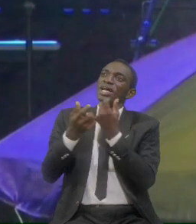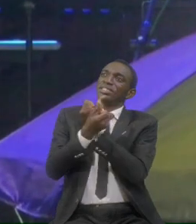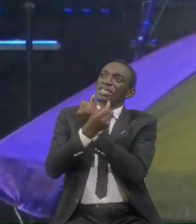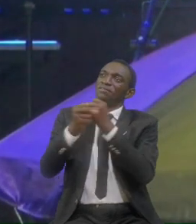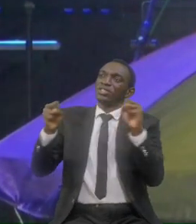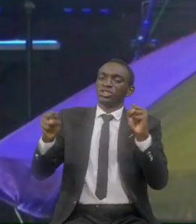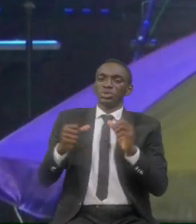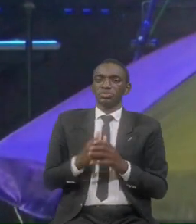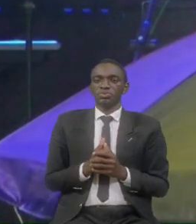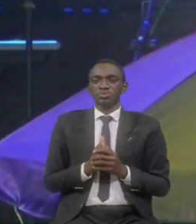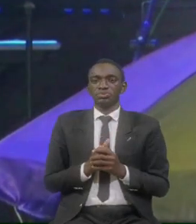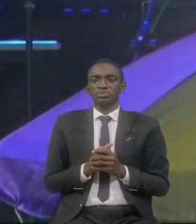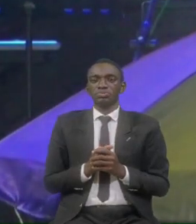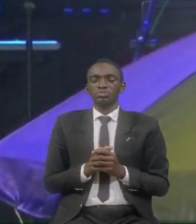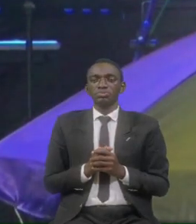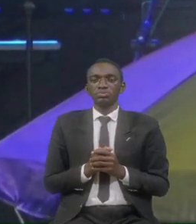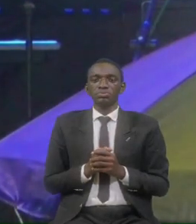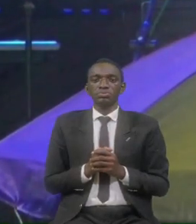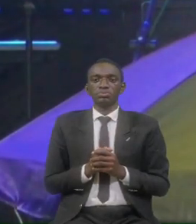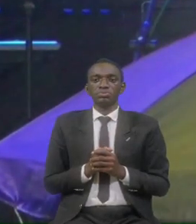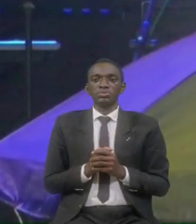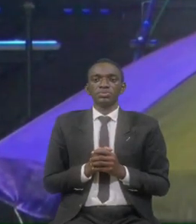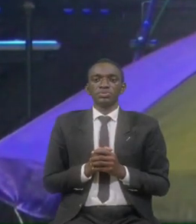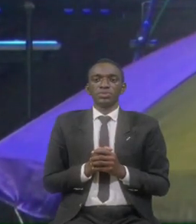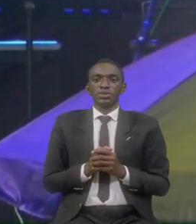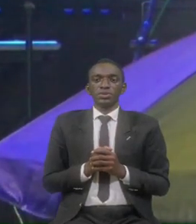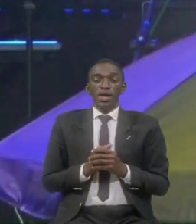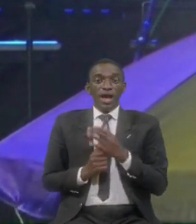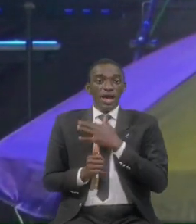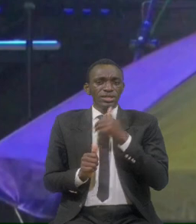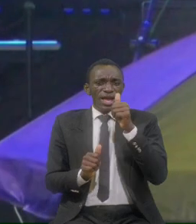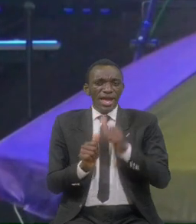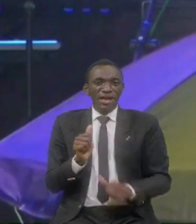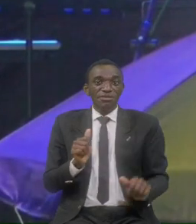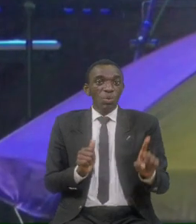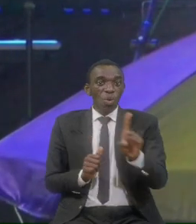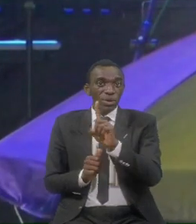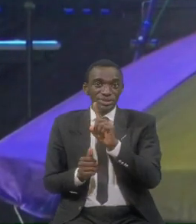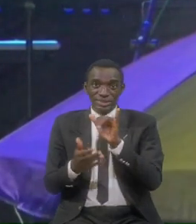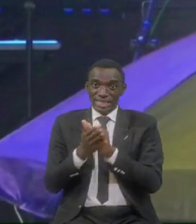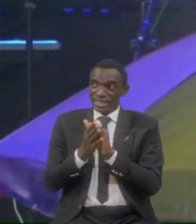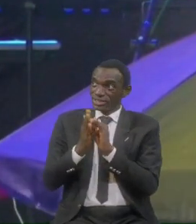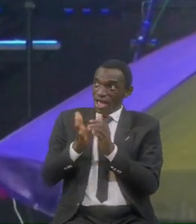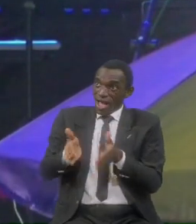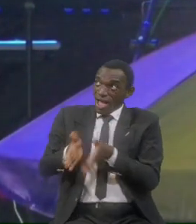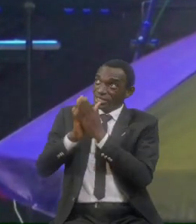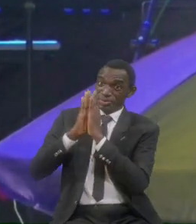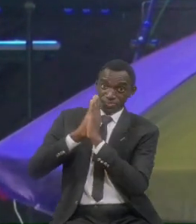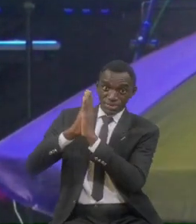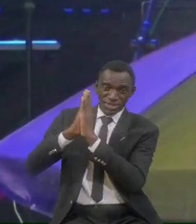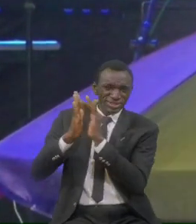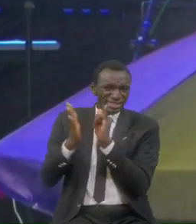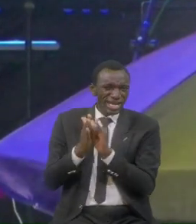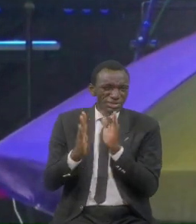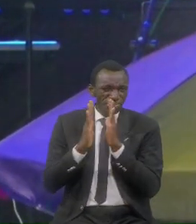paglukat diha sa imong kaning and everyone pangalan. That prays that prayer. O ang tanan nga mudalaan ang mapag-ampo.